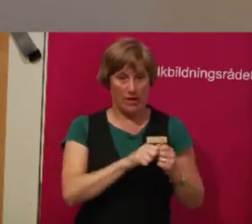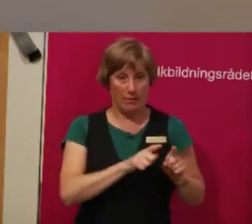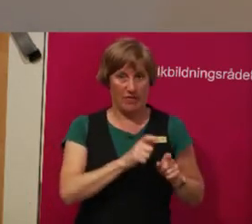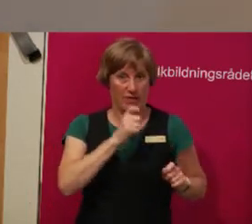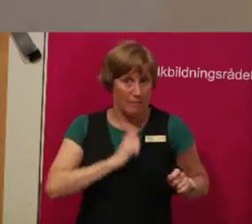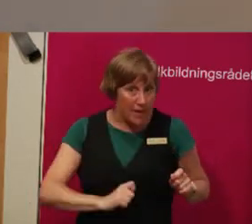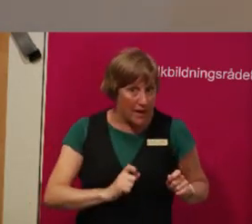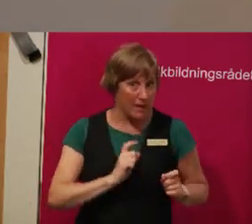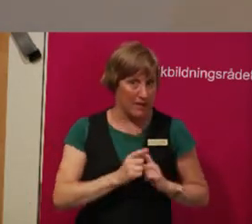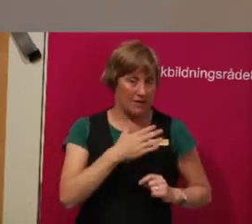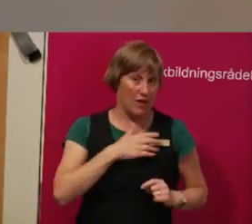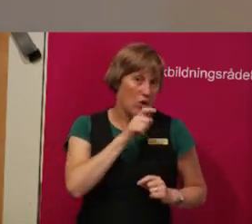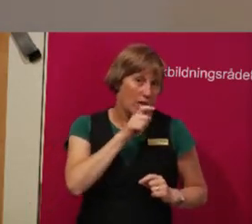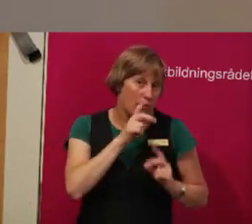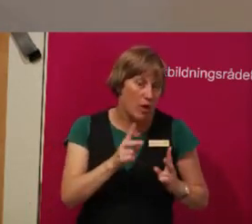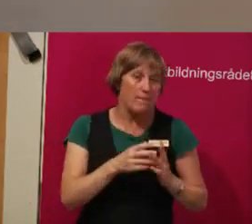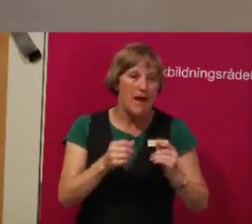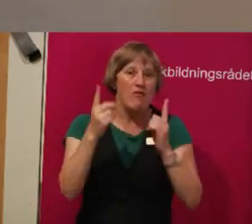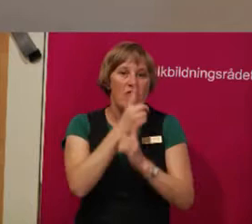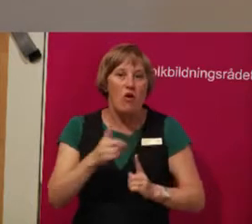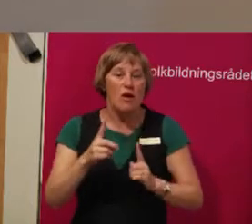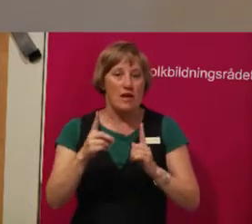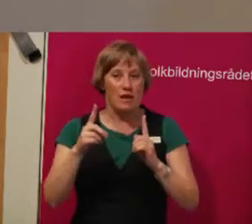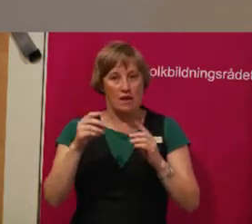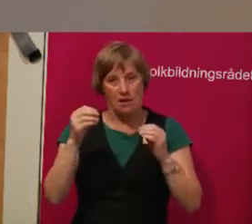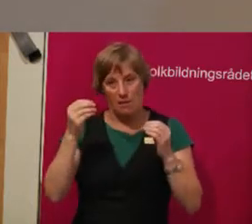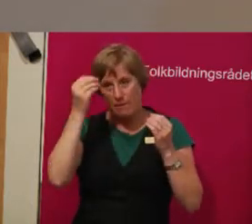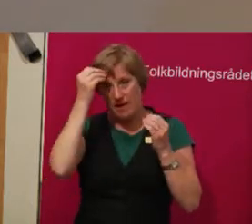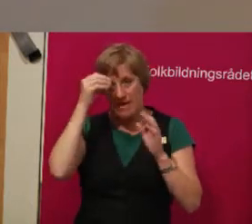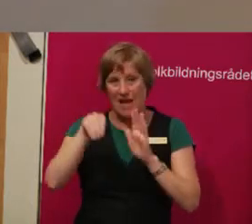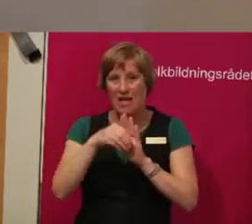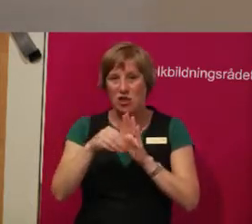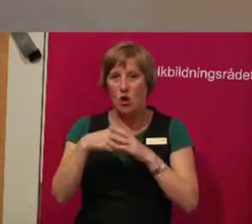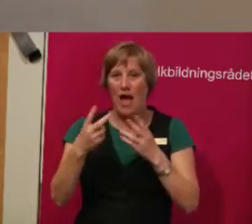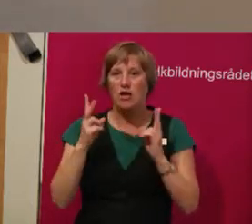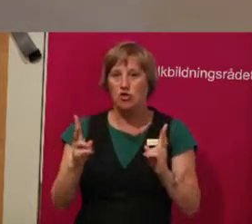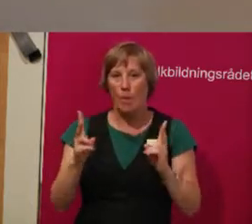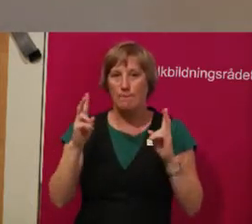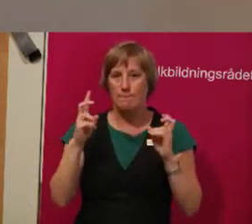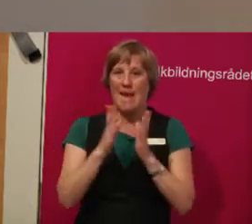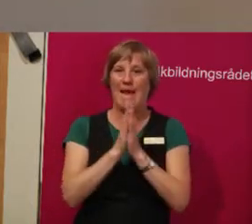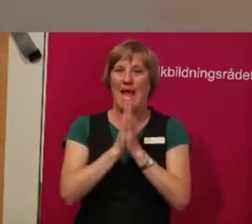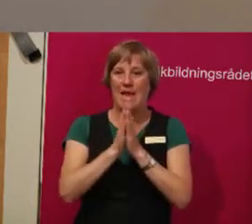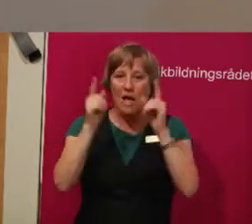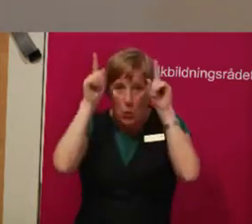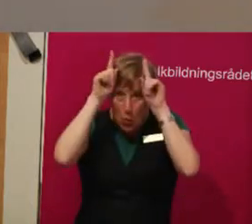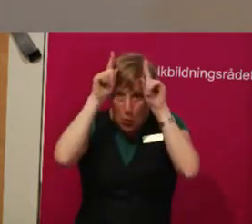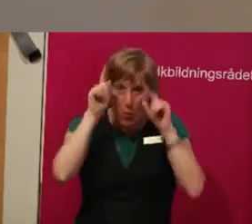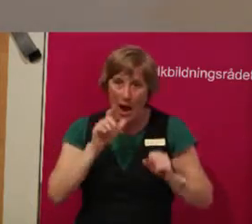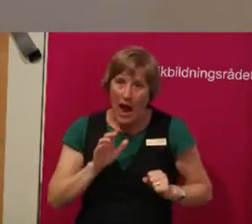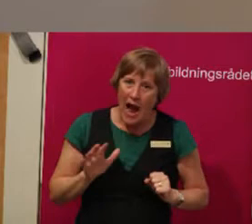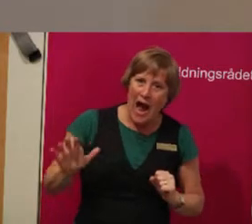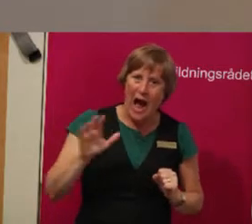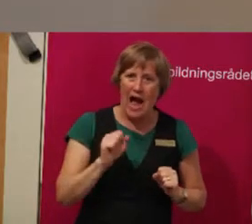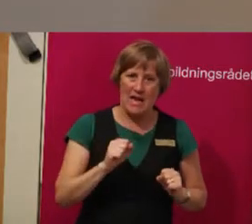är väldigt svårt. Folkbildningsanslaget är en helig ko. Från vänster till höger tycker man att folkbildningen